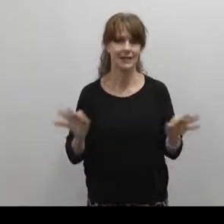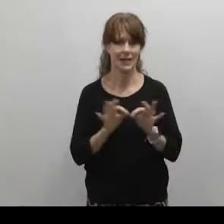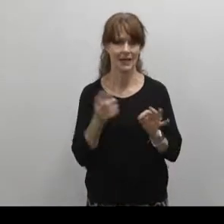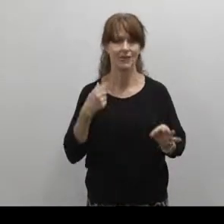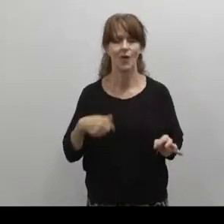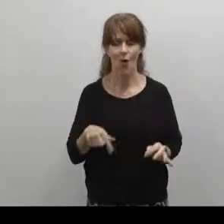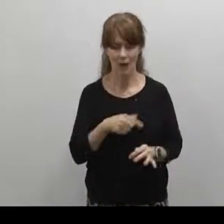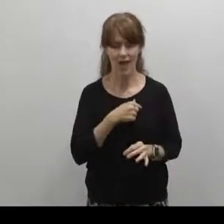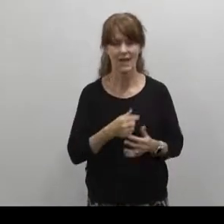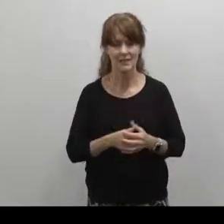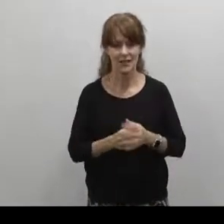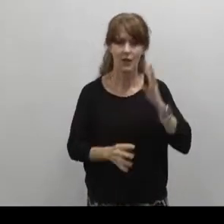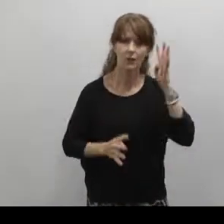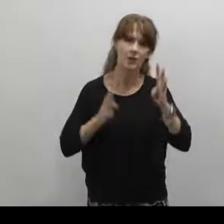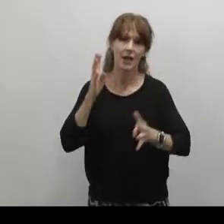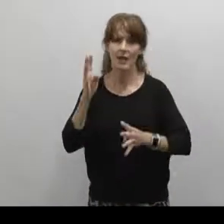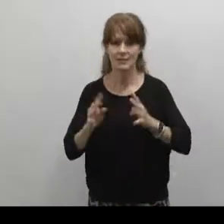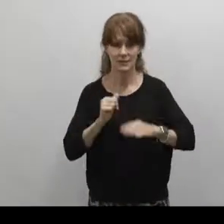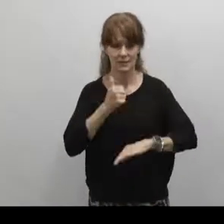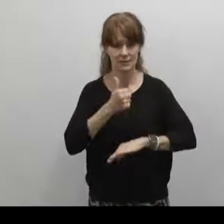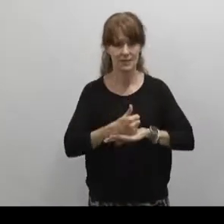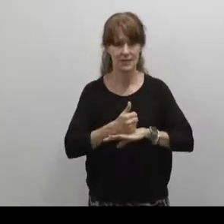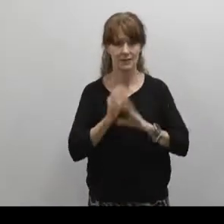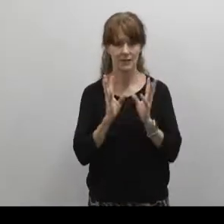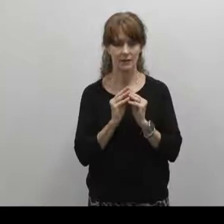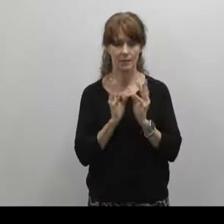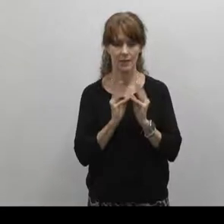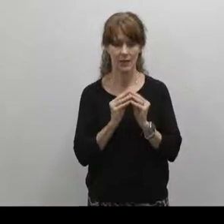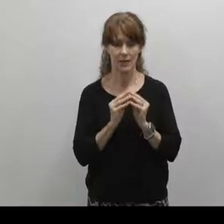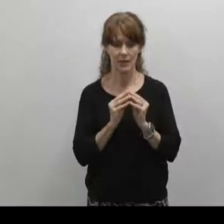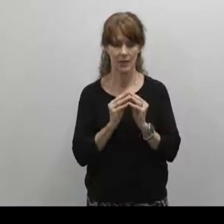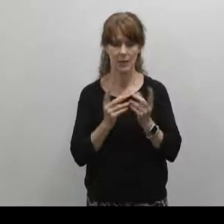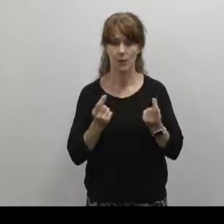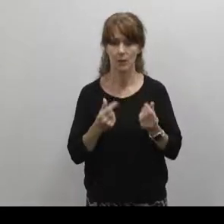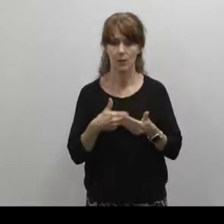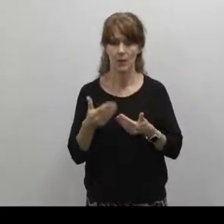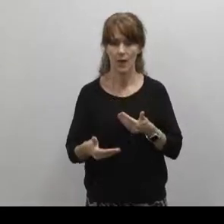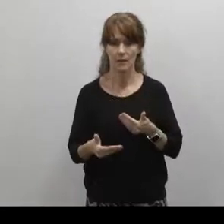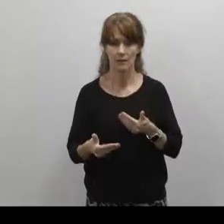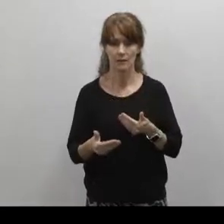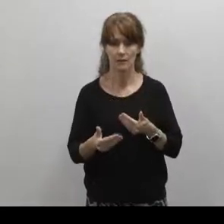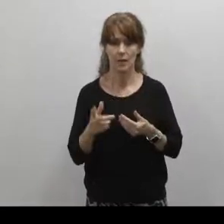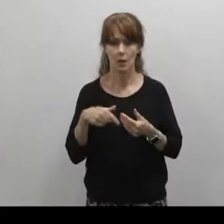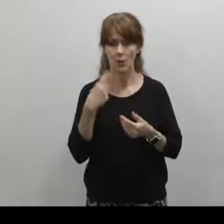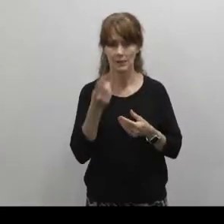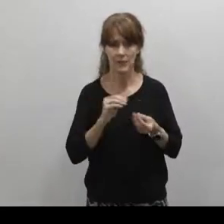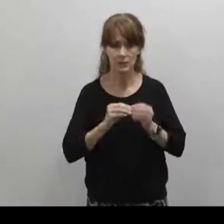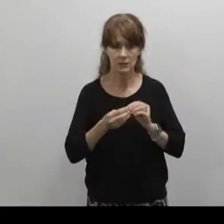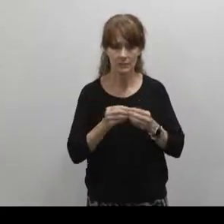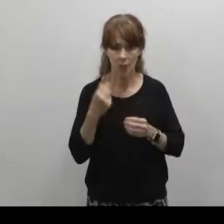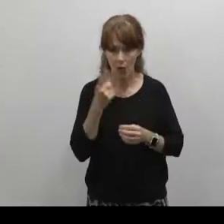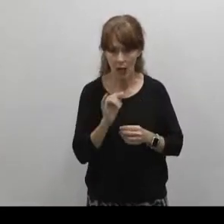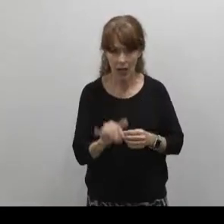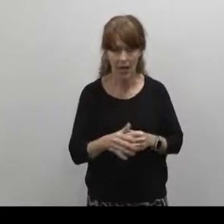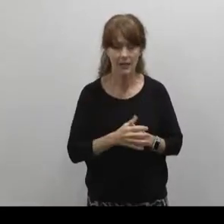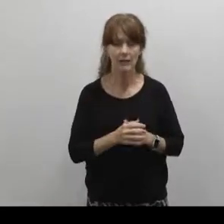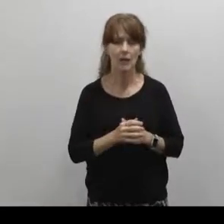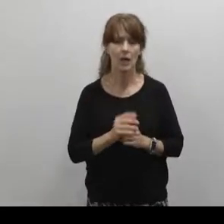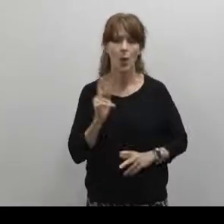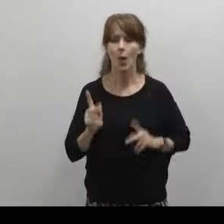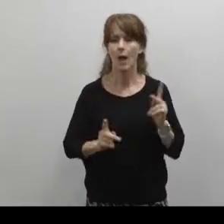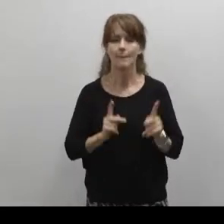hay chúng hiện bằng to đầu tiên cứ ca bằng ca cái nào ca mà ca mùi nè tao